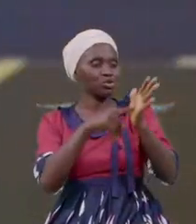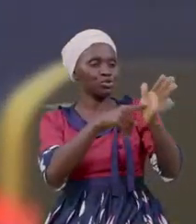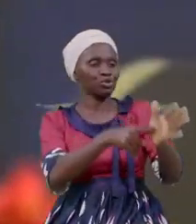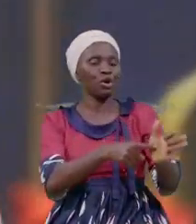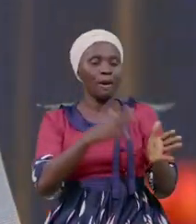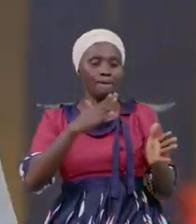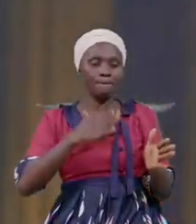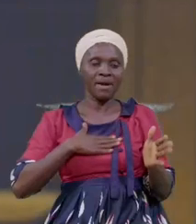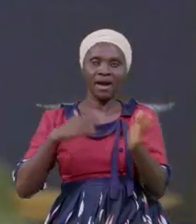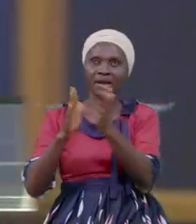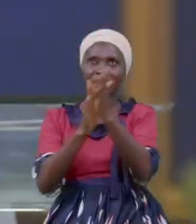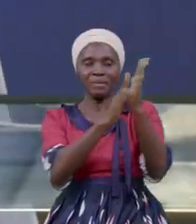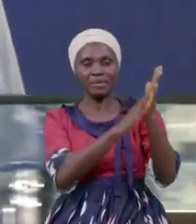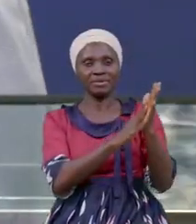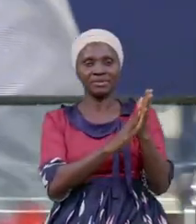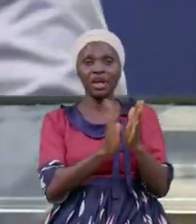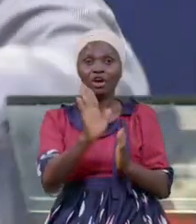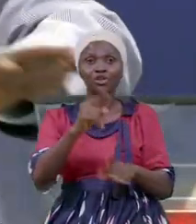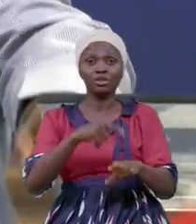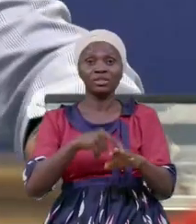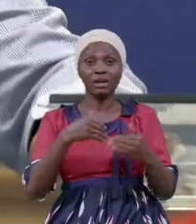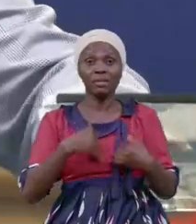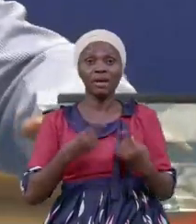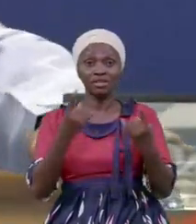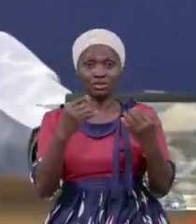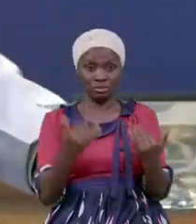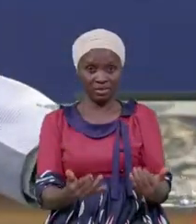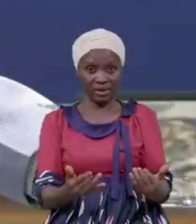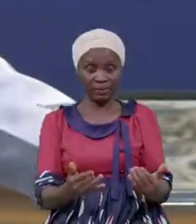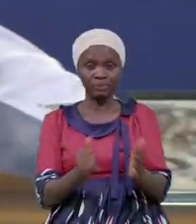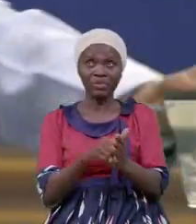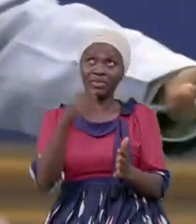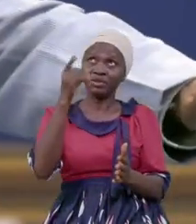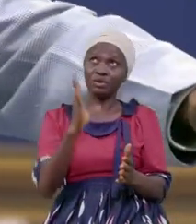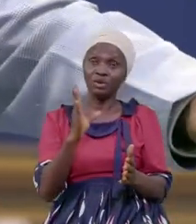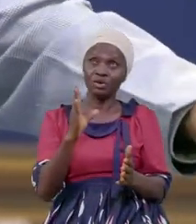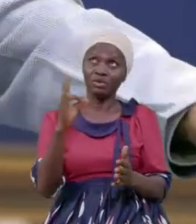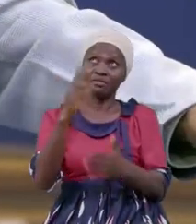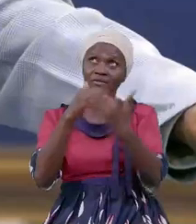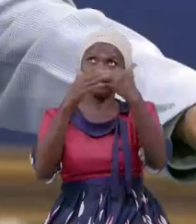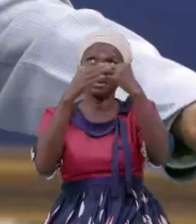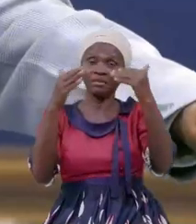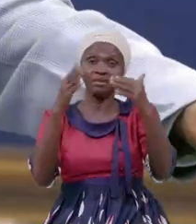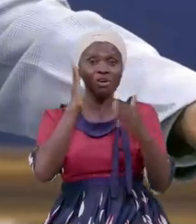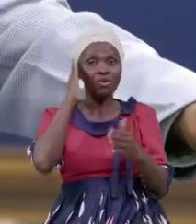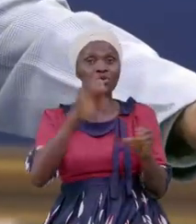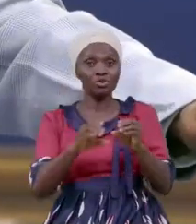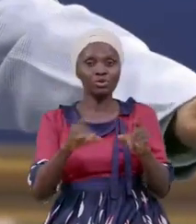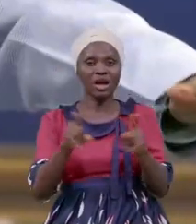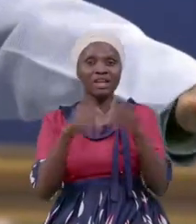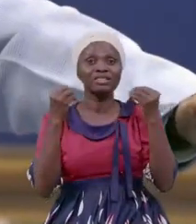ton heur a maintenant sonné Dieu le Dieu du ciel